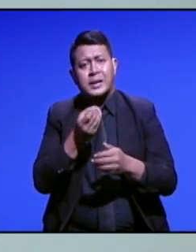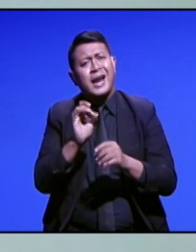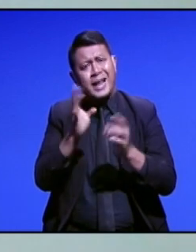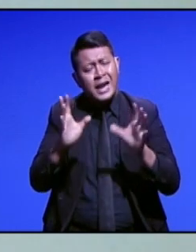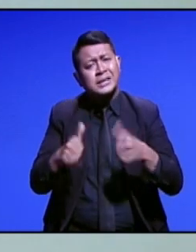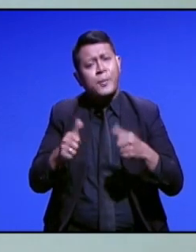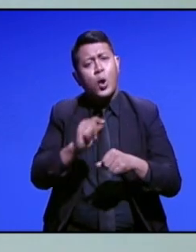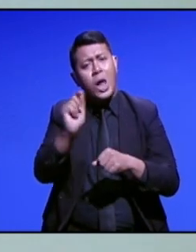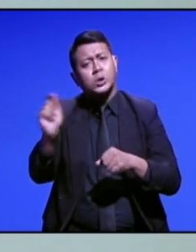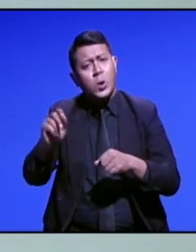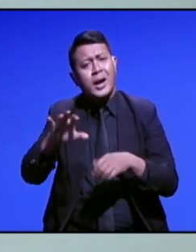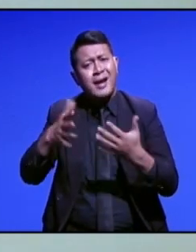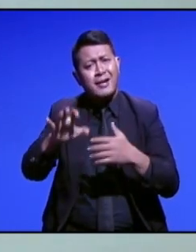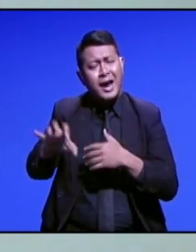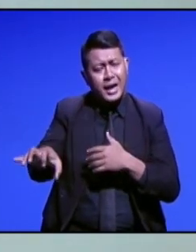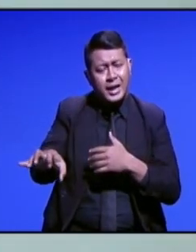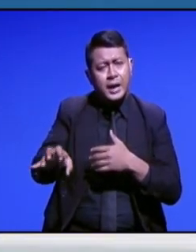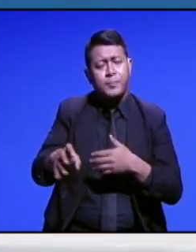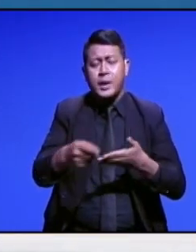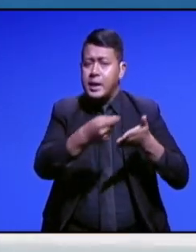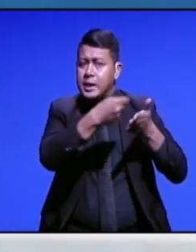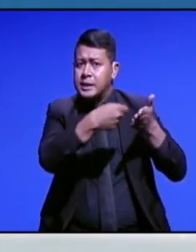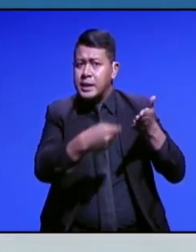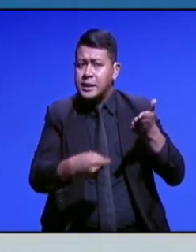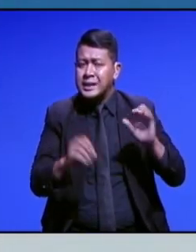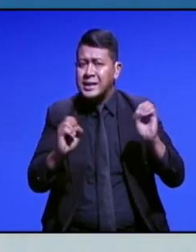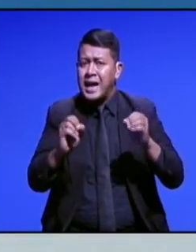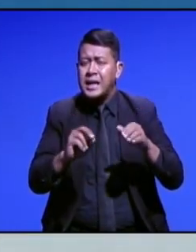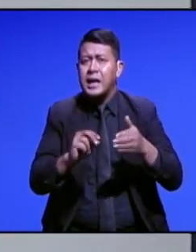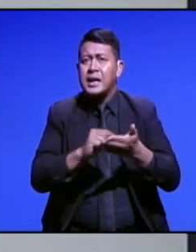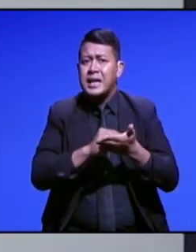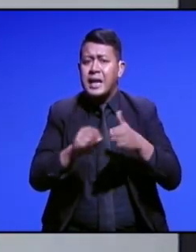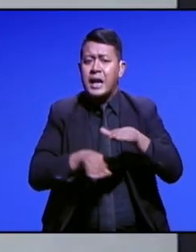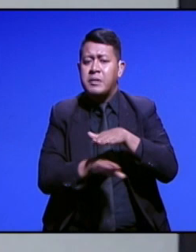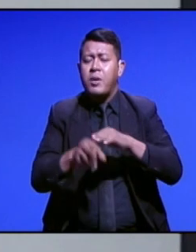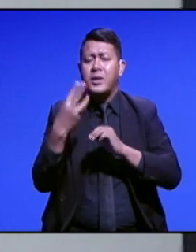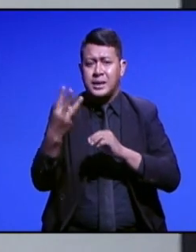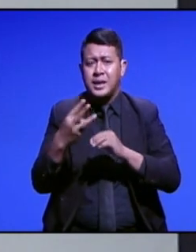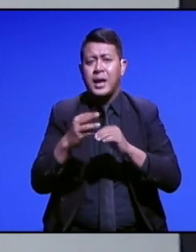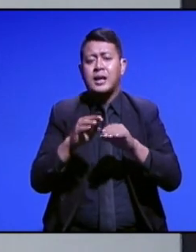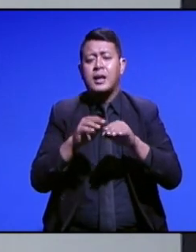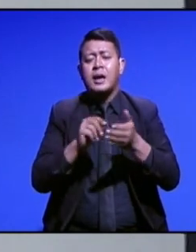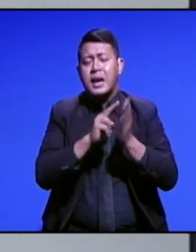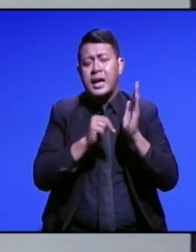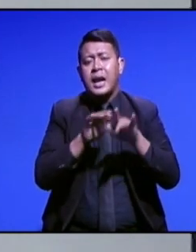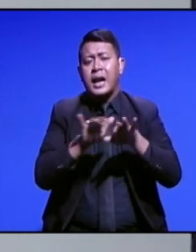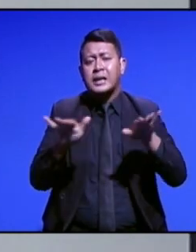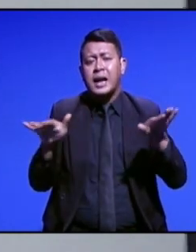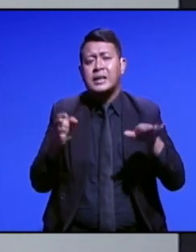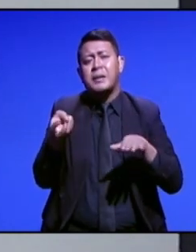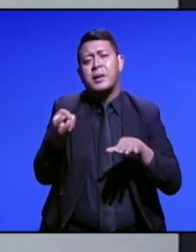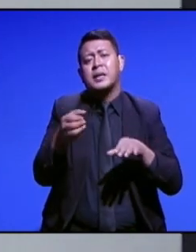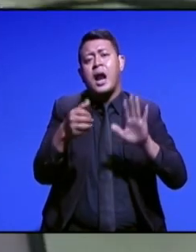daerah. Kriteria kelulusan UAN tahun 2003 tidak ada nilai di bawah 3 dan nilai rata-rata UAS dan UAN